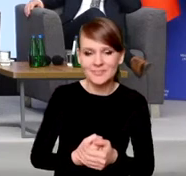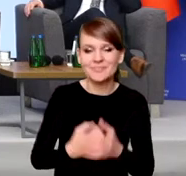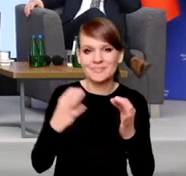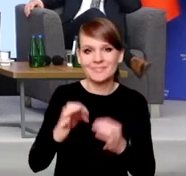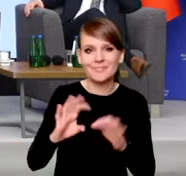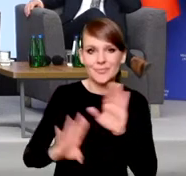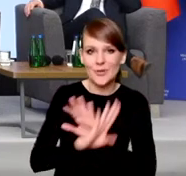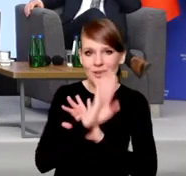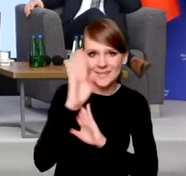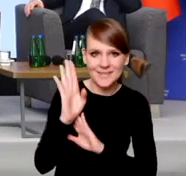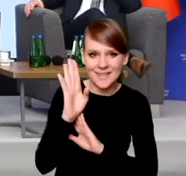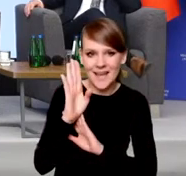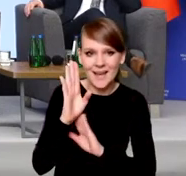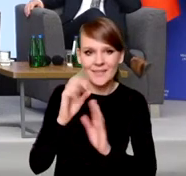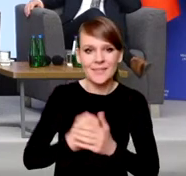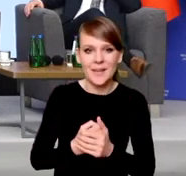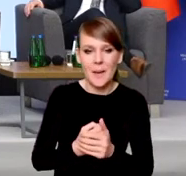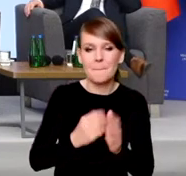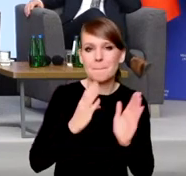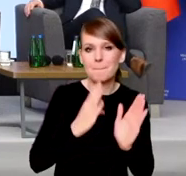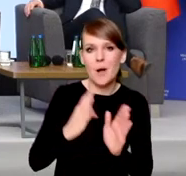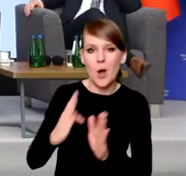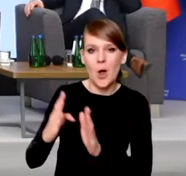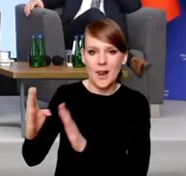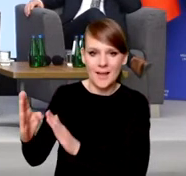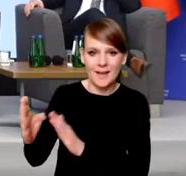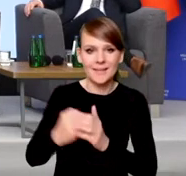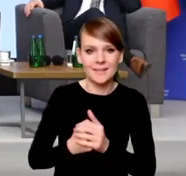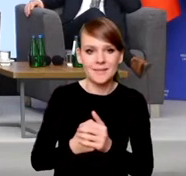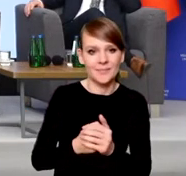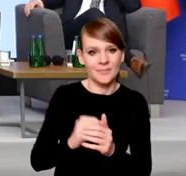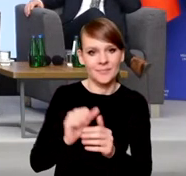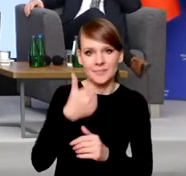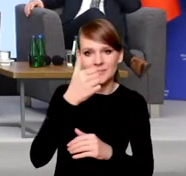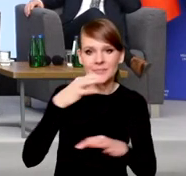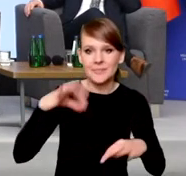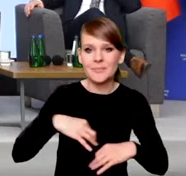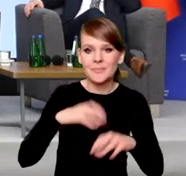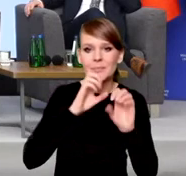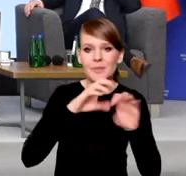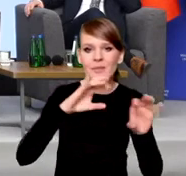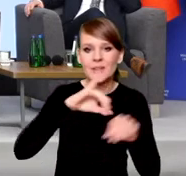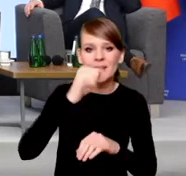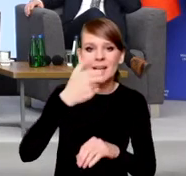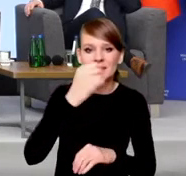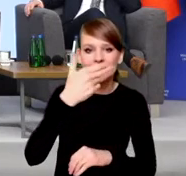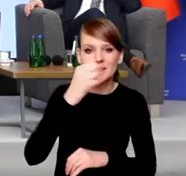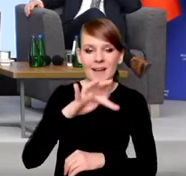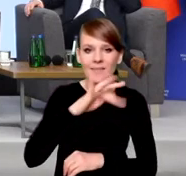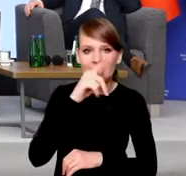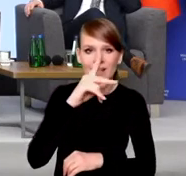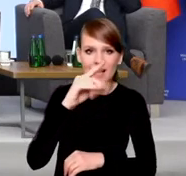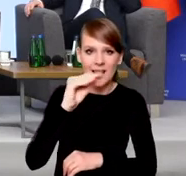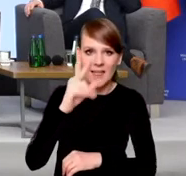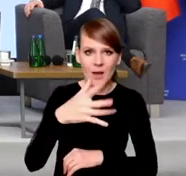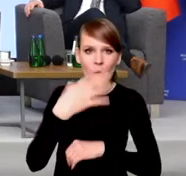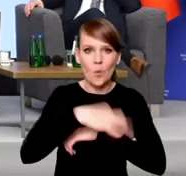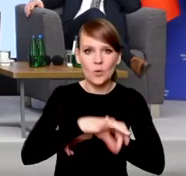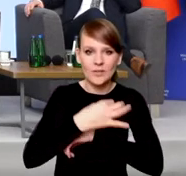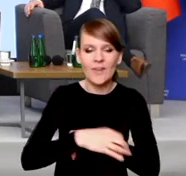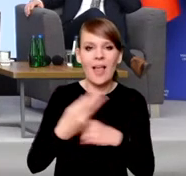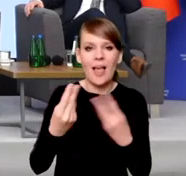przedstawię w kolejności, zaczynając od pani profesor Janiny Filek z Uniwersytetu Ekonomicznego